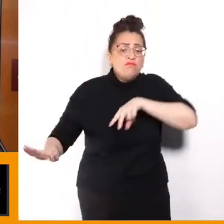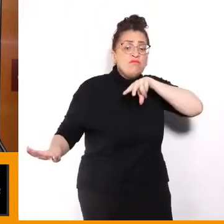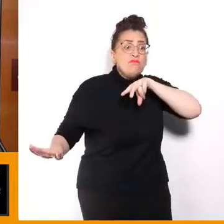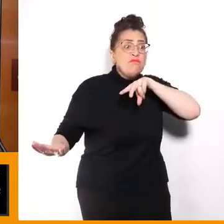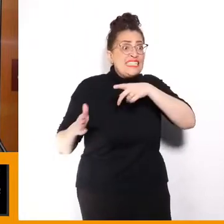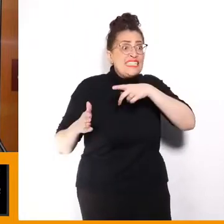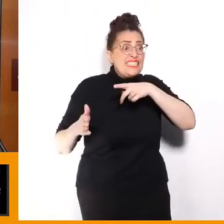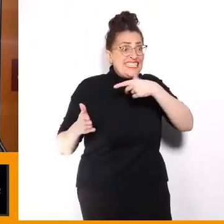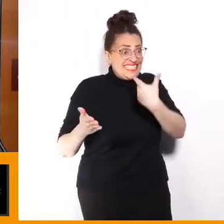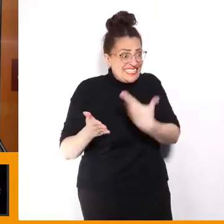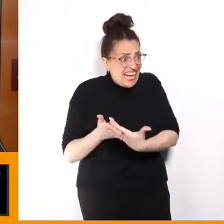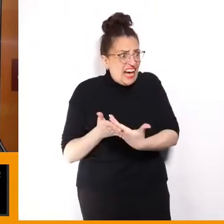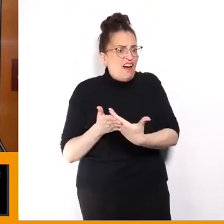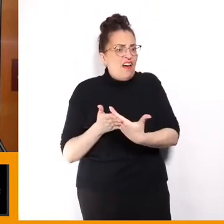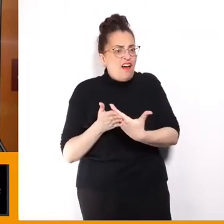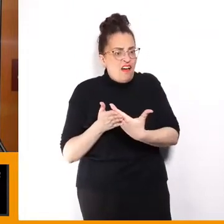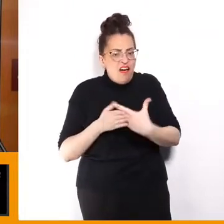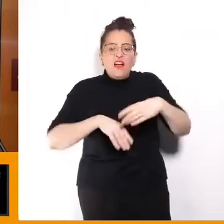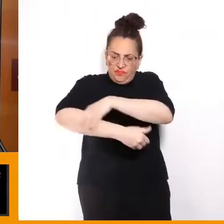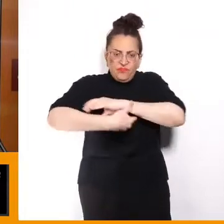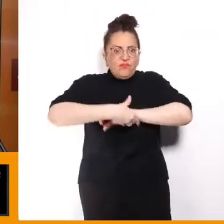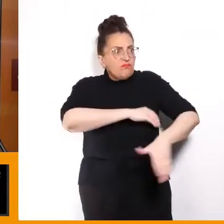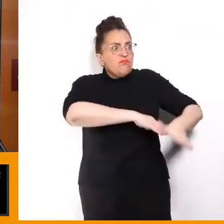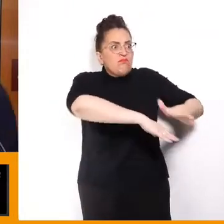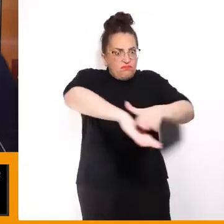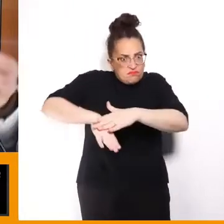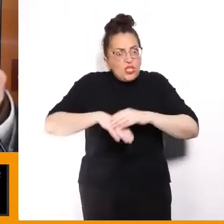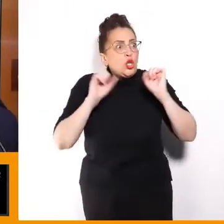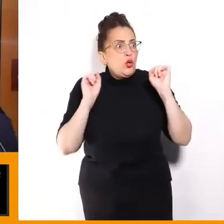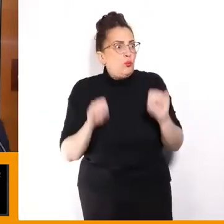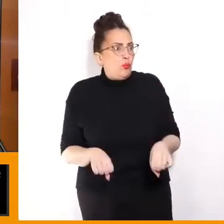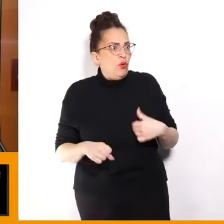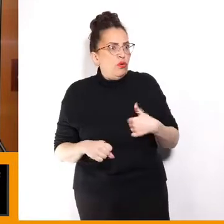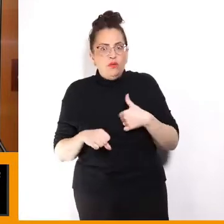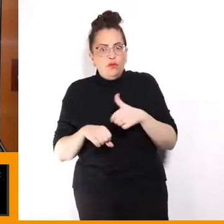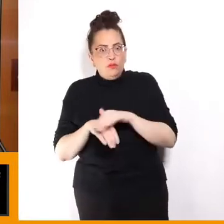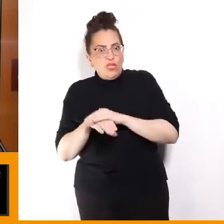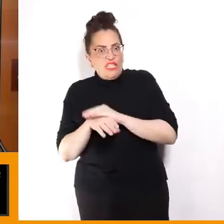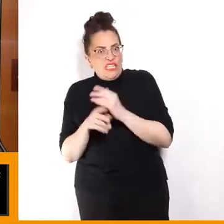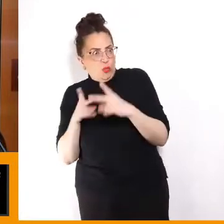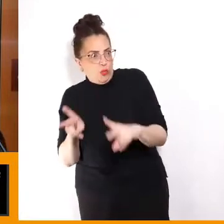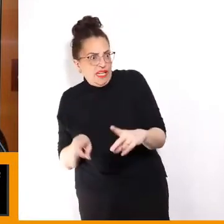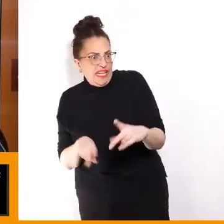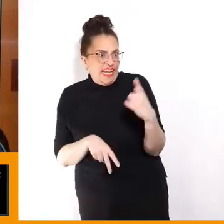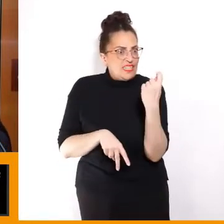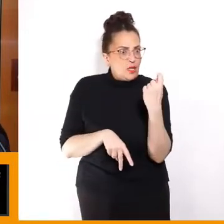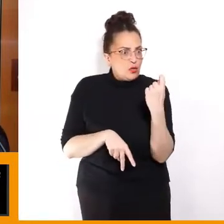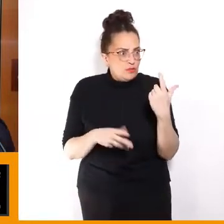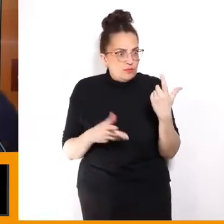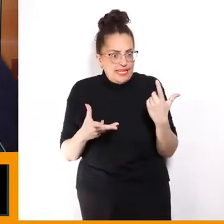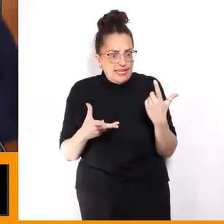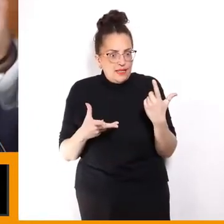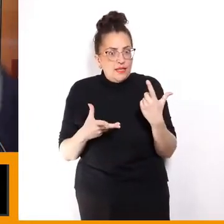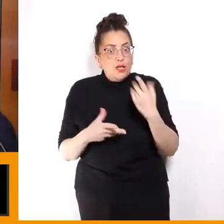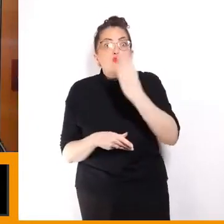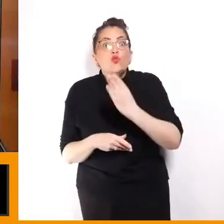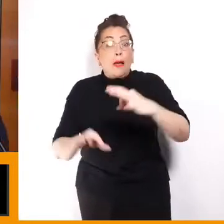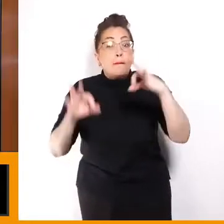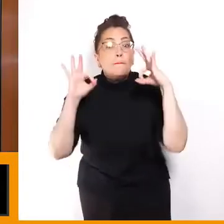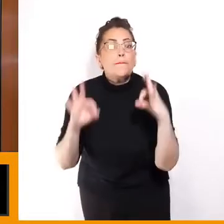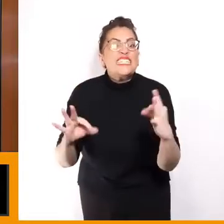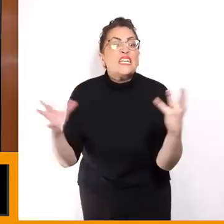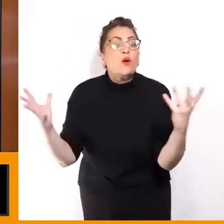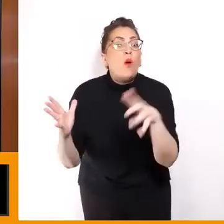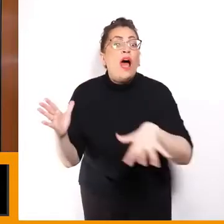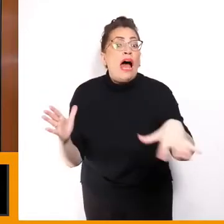donné de la prospective en matière de politique publique et de moyens financiers, il faut avoir une connaissance précise des besoins, ce qui n'est pas le cas. Et donc, voilà,